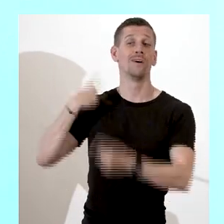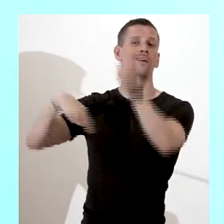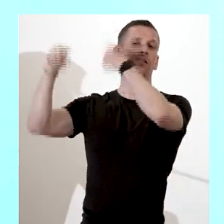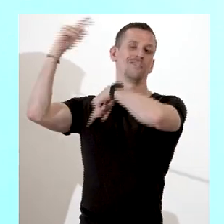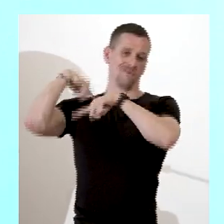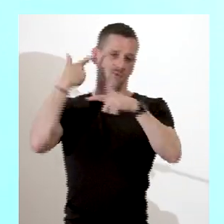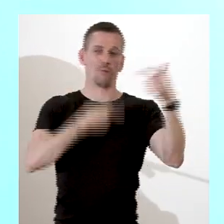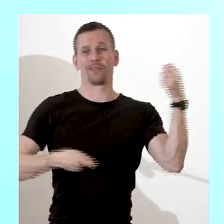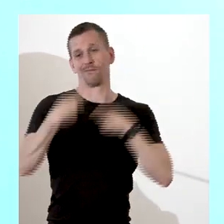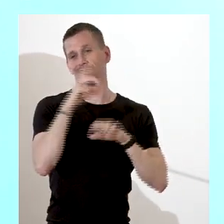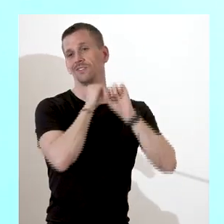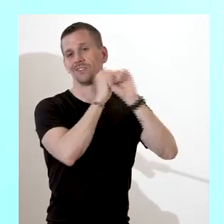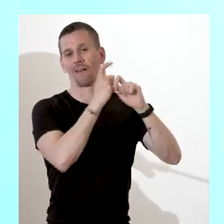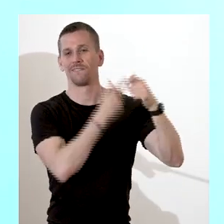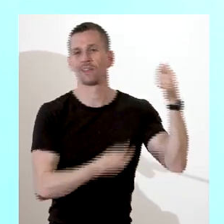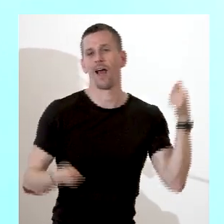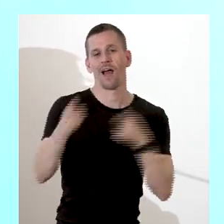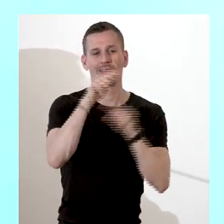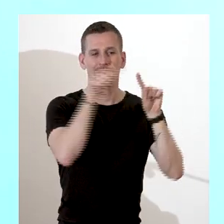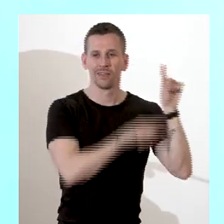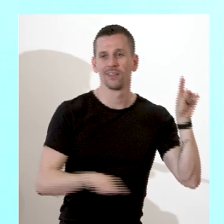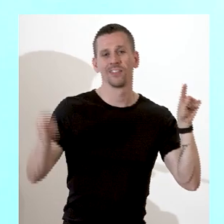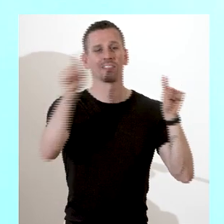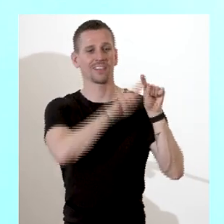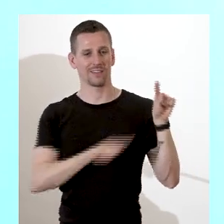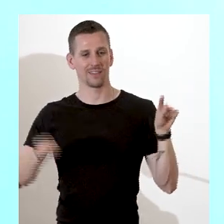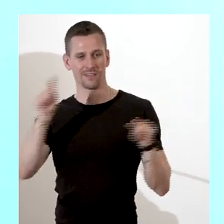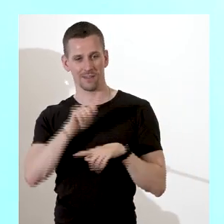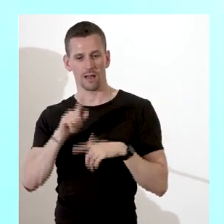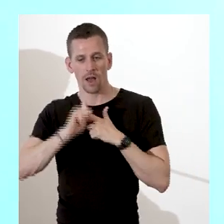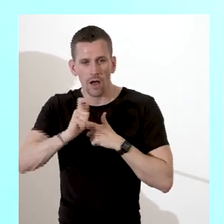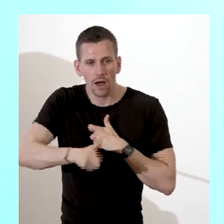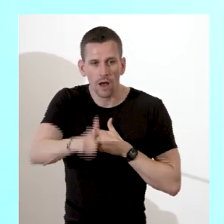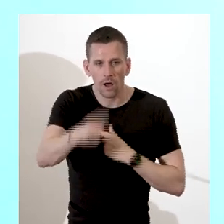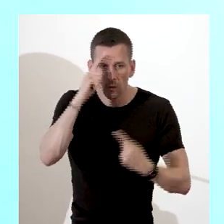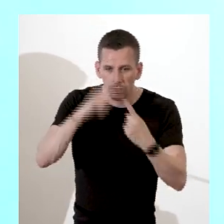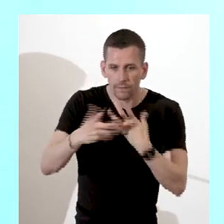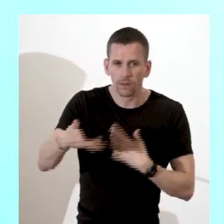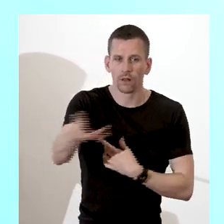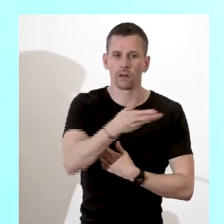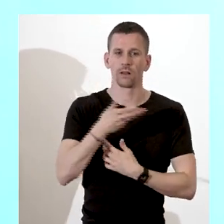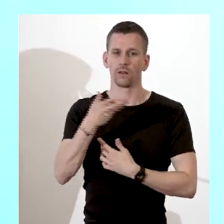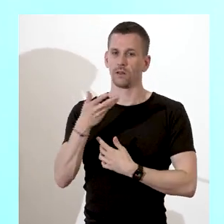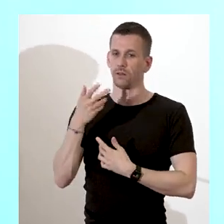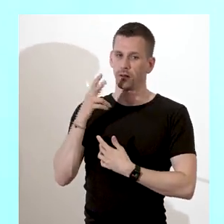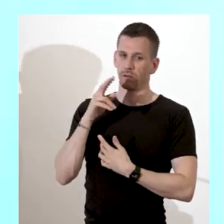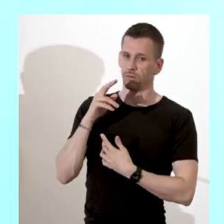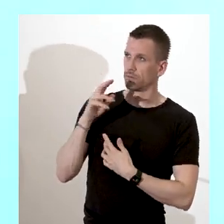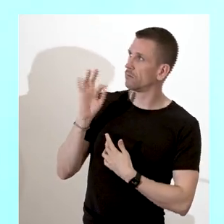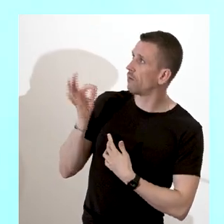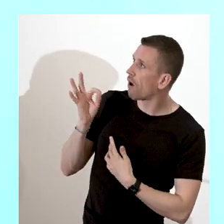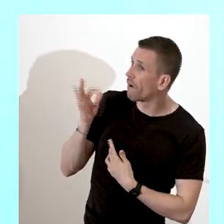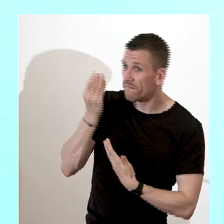et l'exploitation d'hommes, de femmes et d'enfants dans les colonies? On peut en douter. Même si, je le rappelle, la